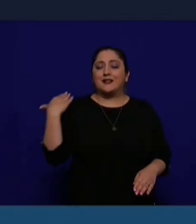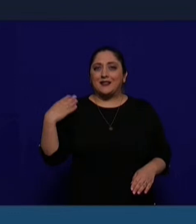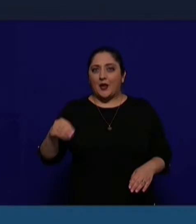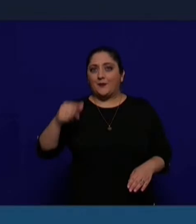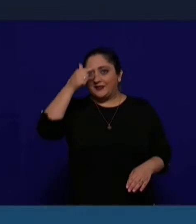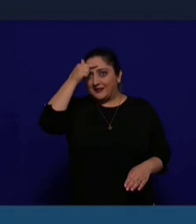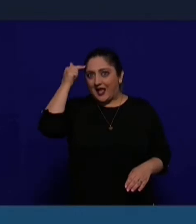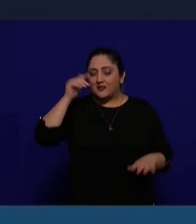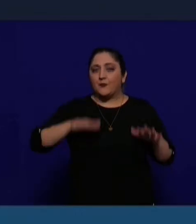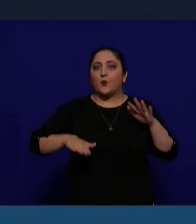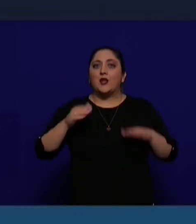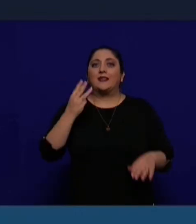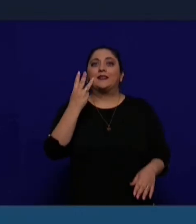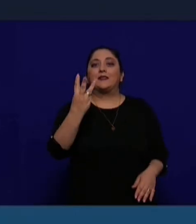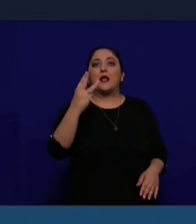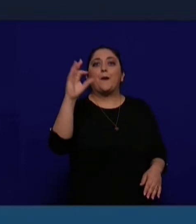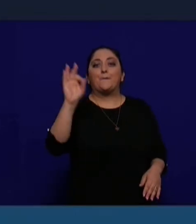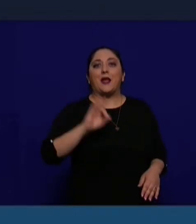qiegħed ta' 3%.